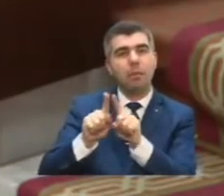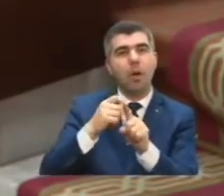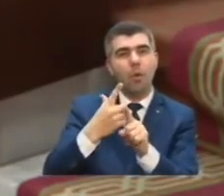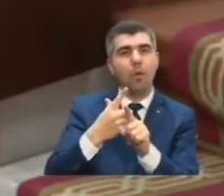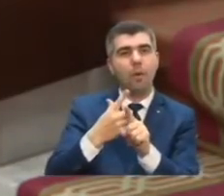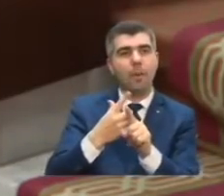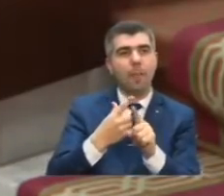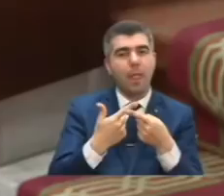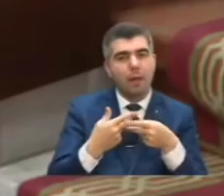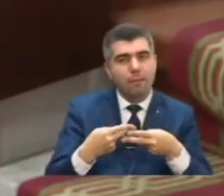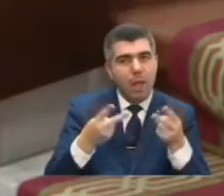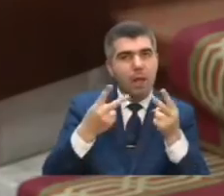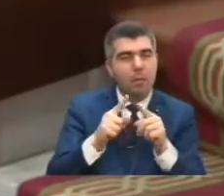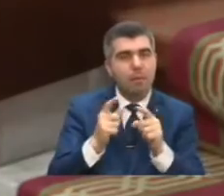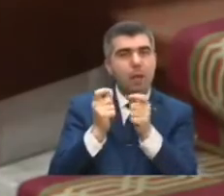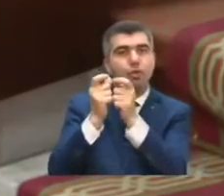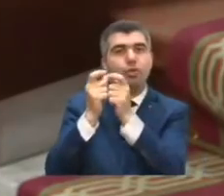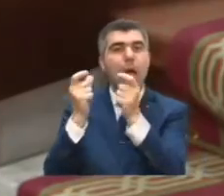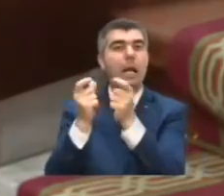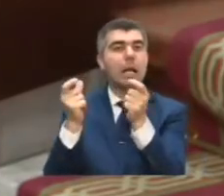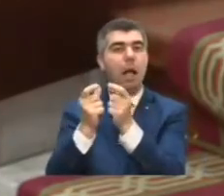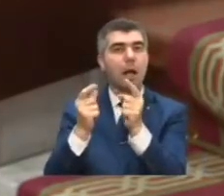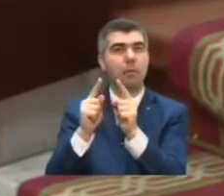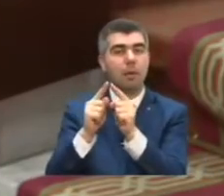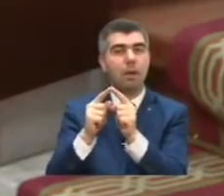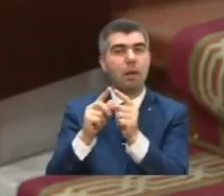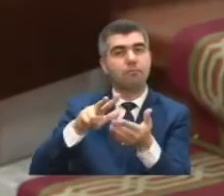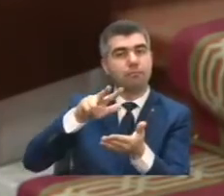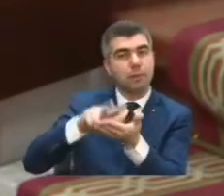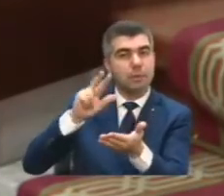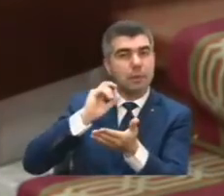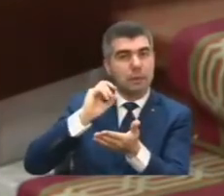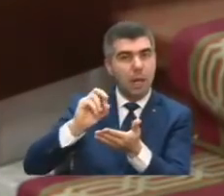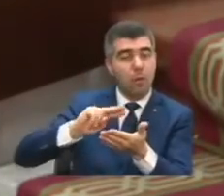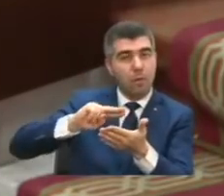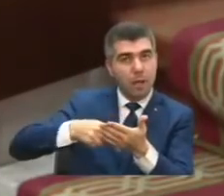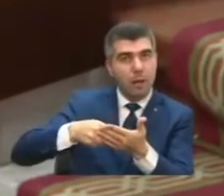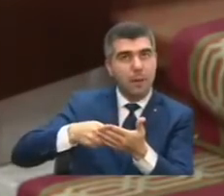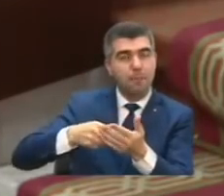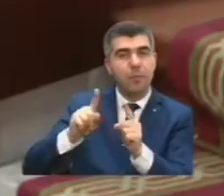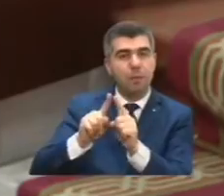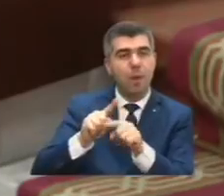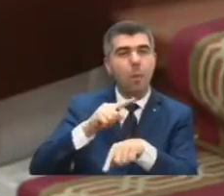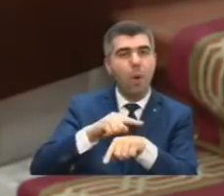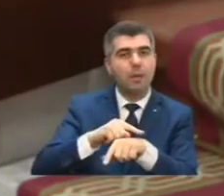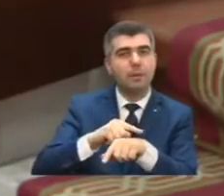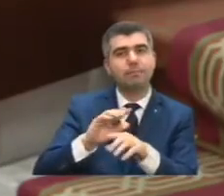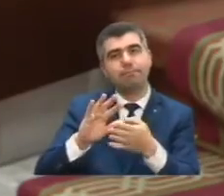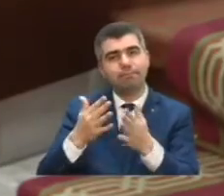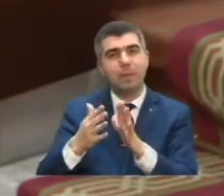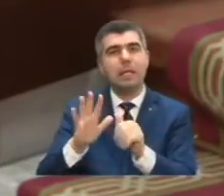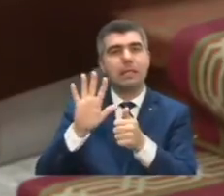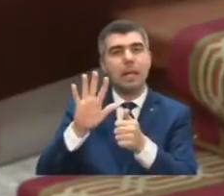منين تخرج طلب العروض الى غايه الفيزا ديال التاشيره ديال هذا الشيء، في بعض الحالات تتجاوز 6-7